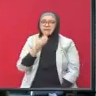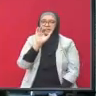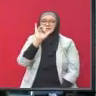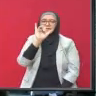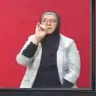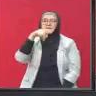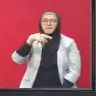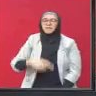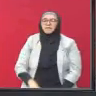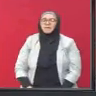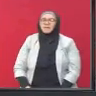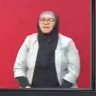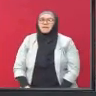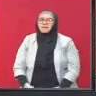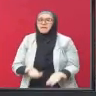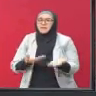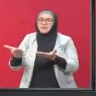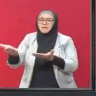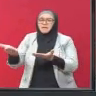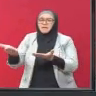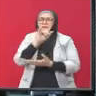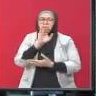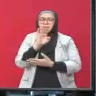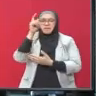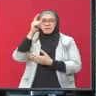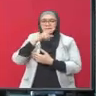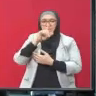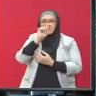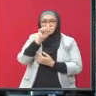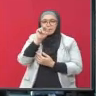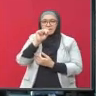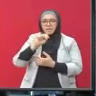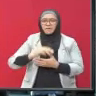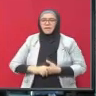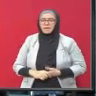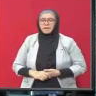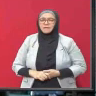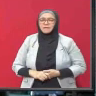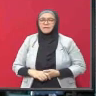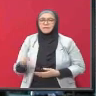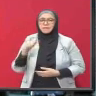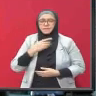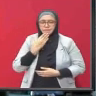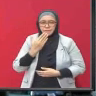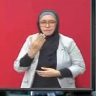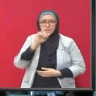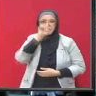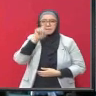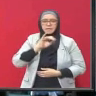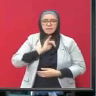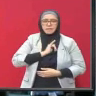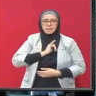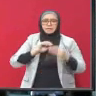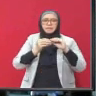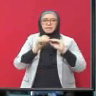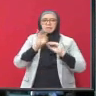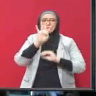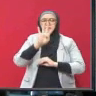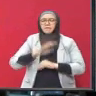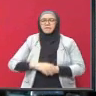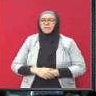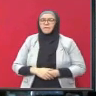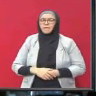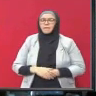Hai cilik ayam aduan tangkok white masih Soalnya saja Hai